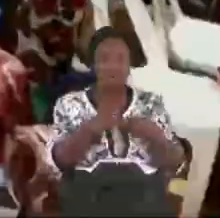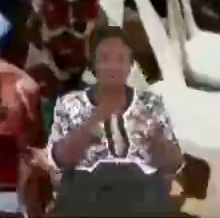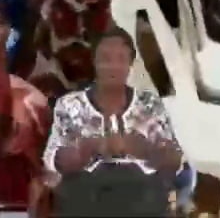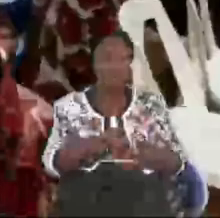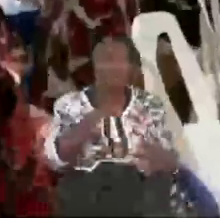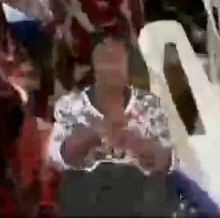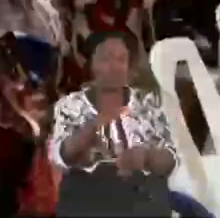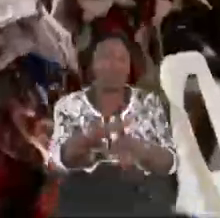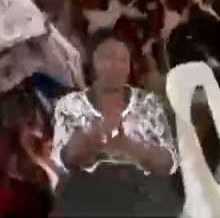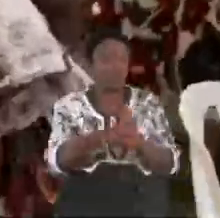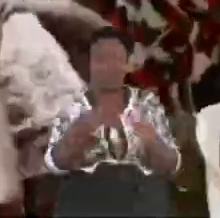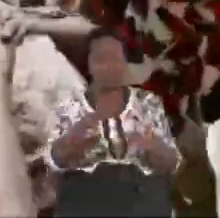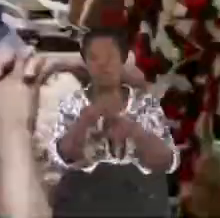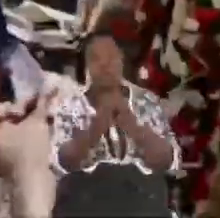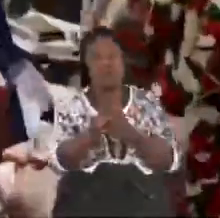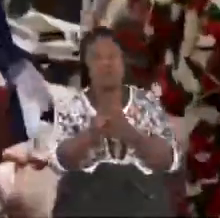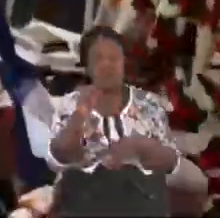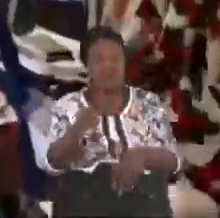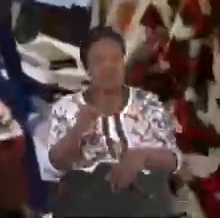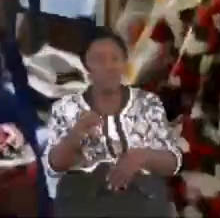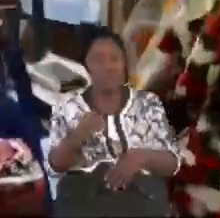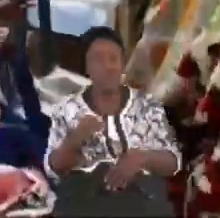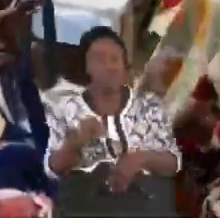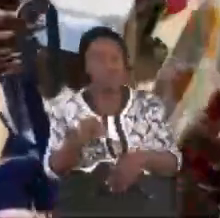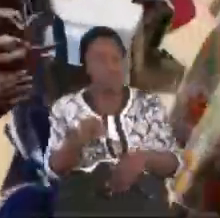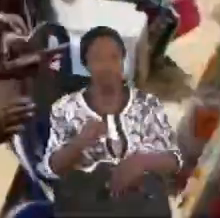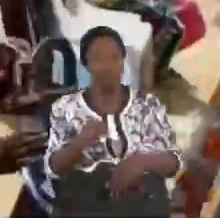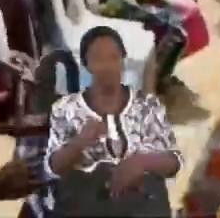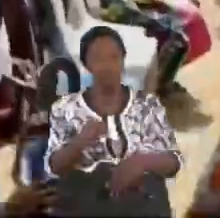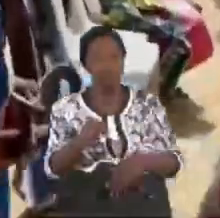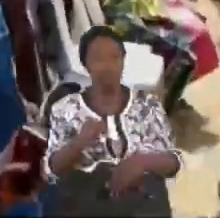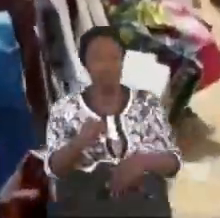surnaturelle de tout ce dont tu as besoin,